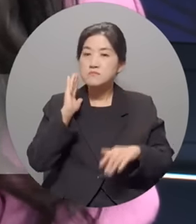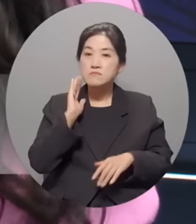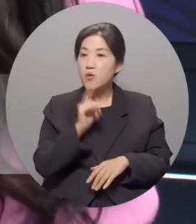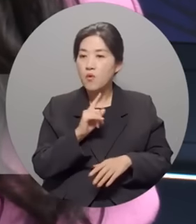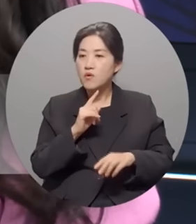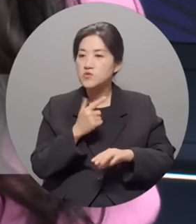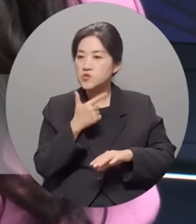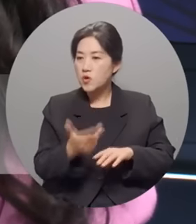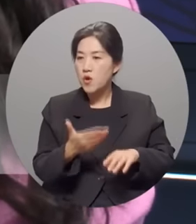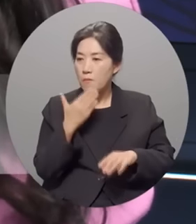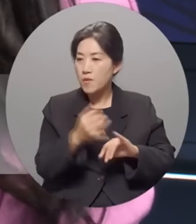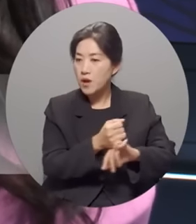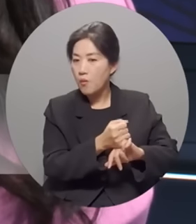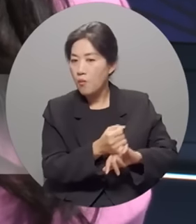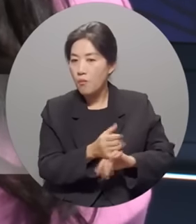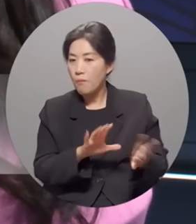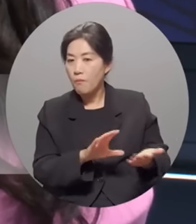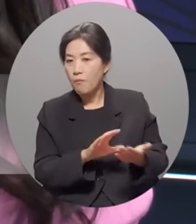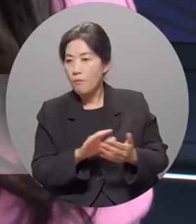원내